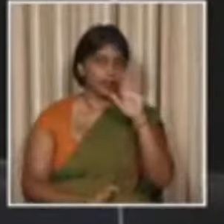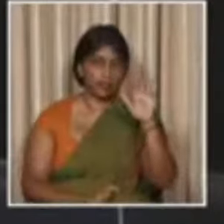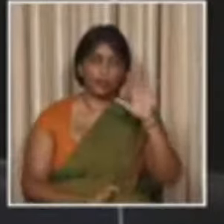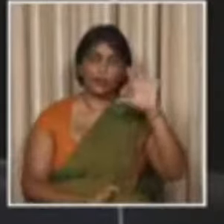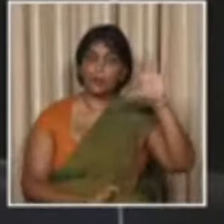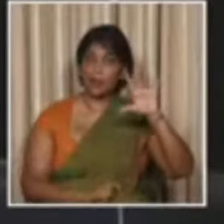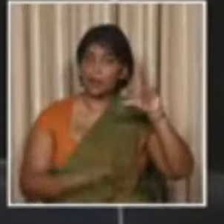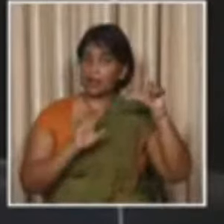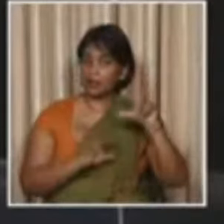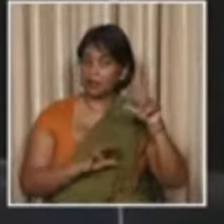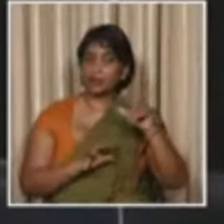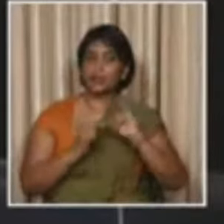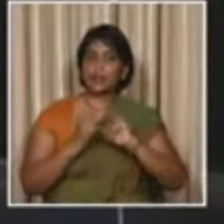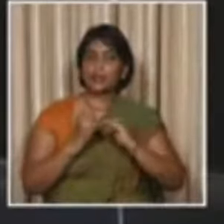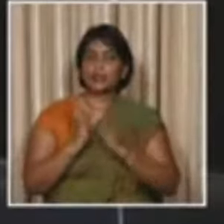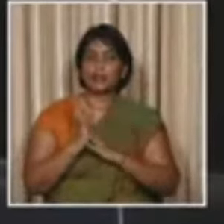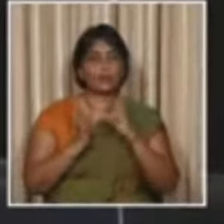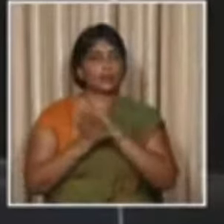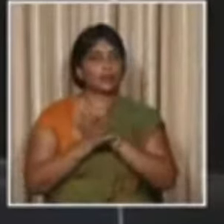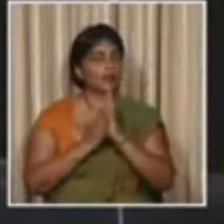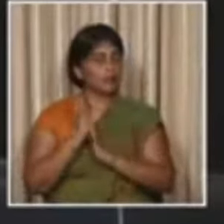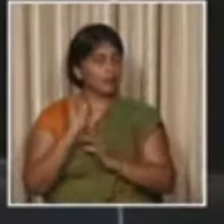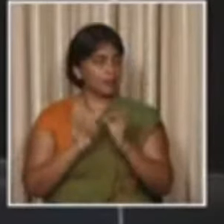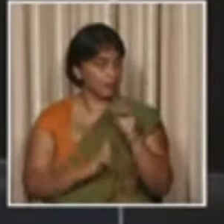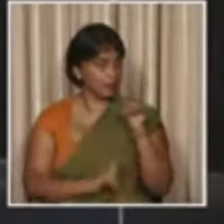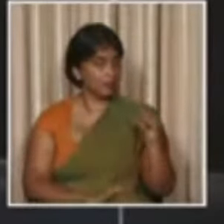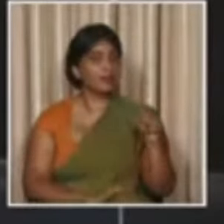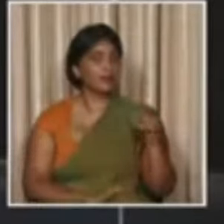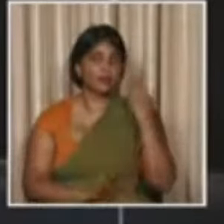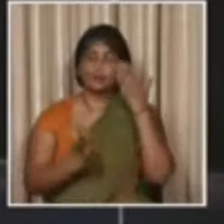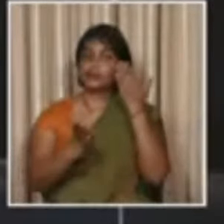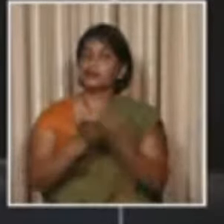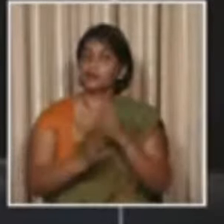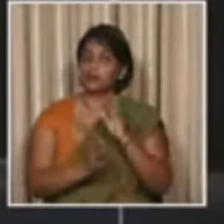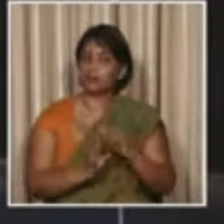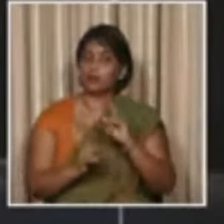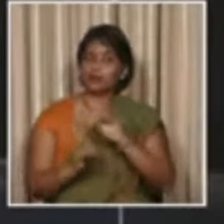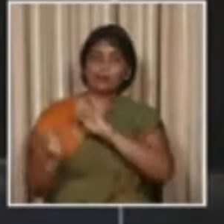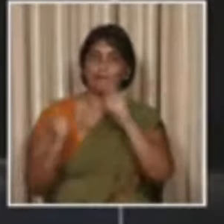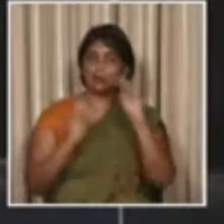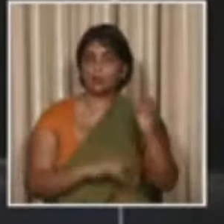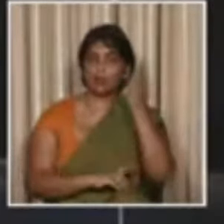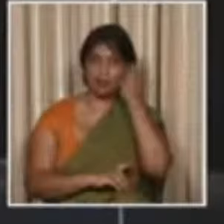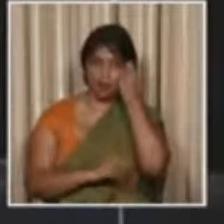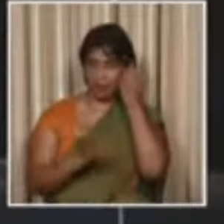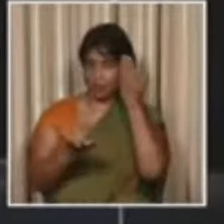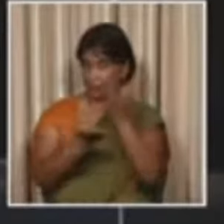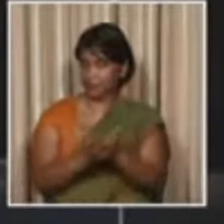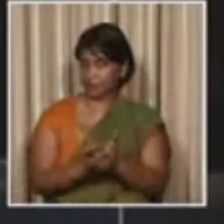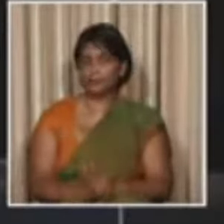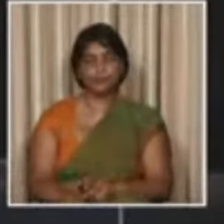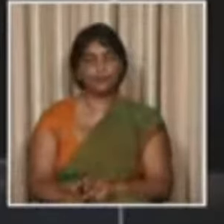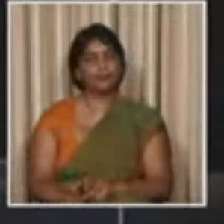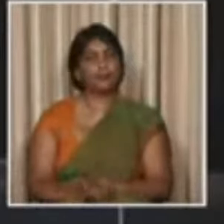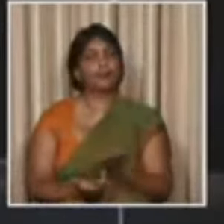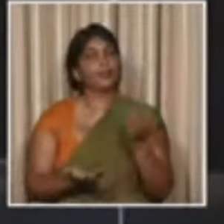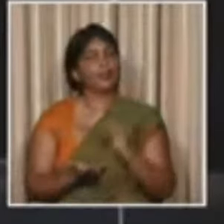2019 5/7 දින ගරු එස්.එම්. චන්ද්‍රසේන මැතිතුමා ඉදිරිපත් කළ තියෙනවා කල්පන අවස්ථාවේ යෝජනාව.